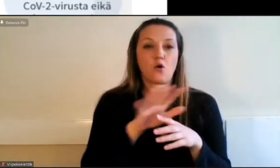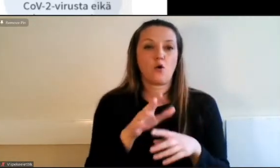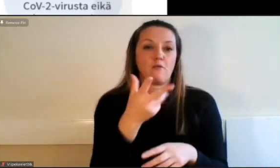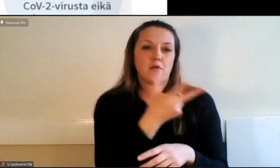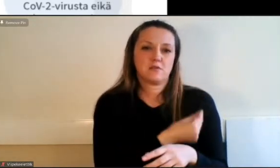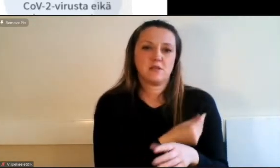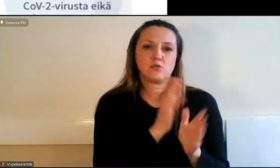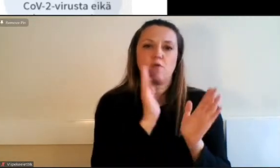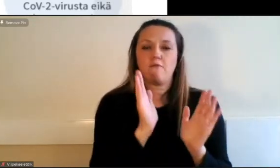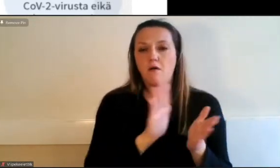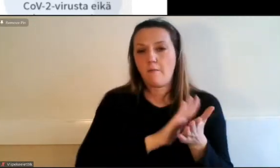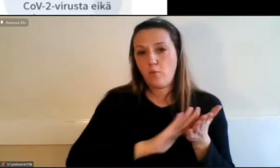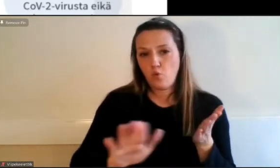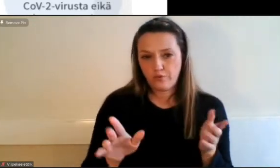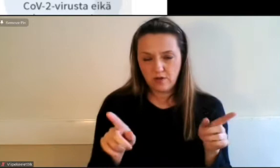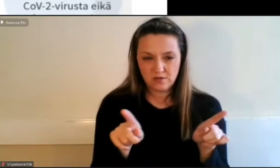vaktsiini